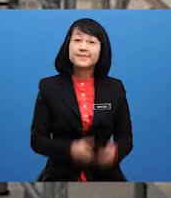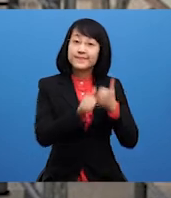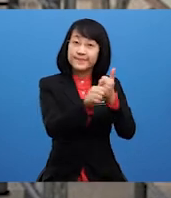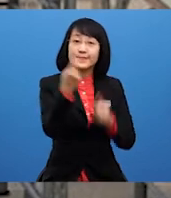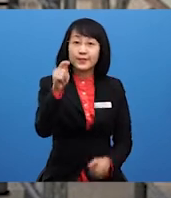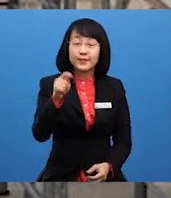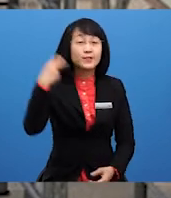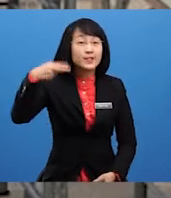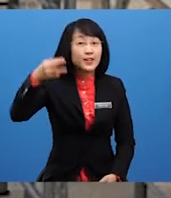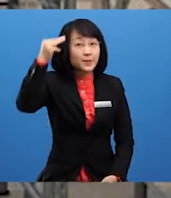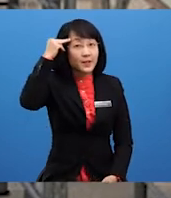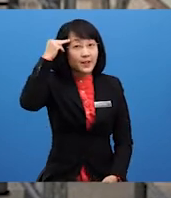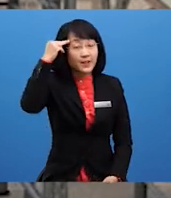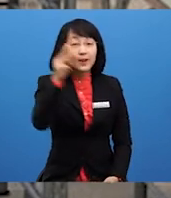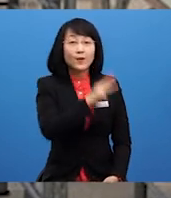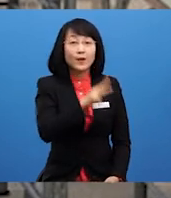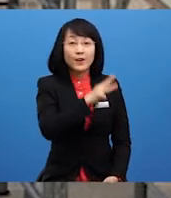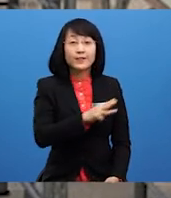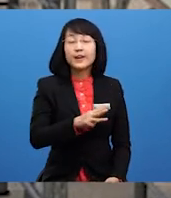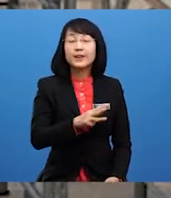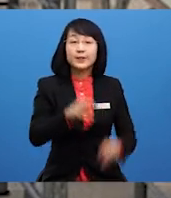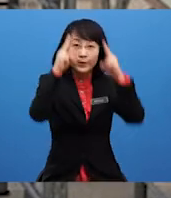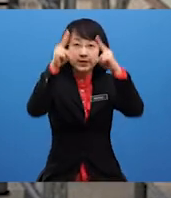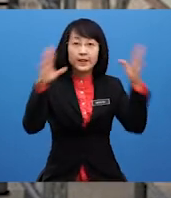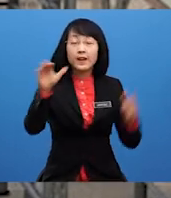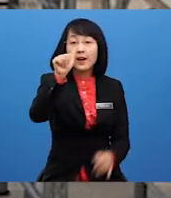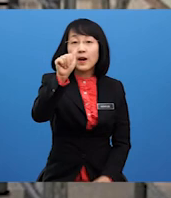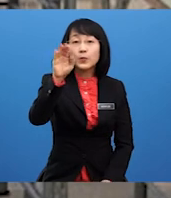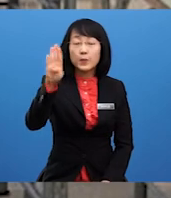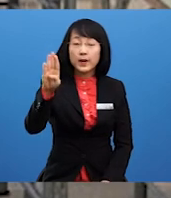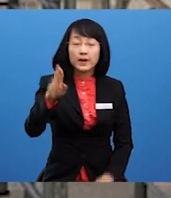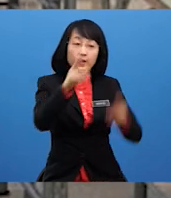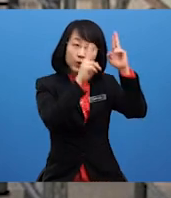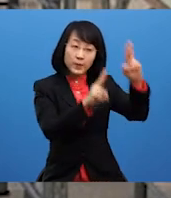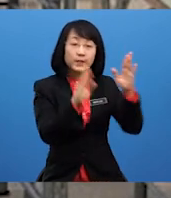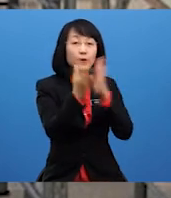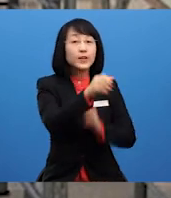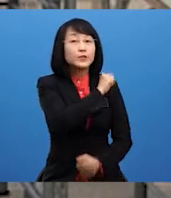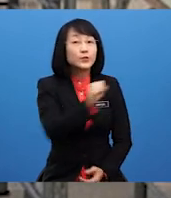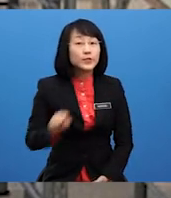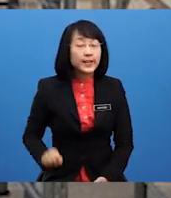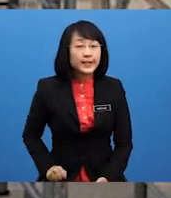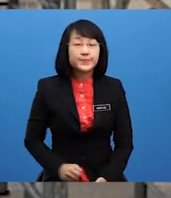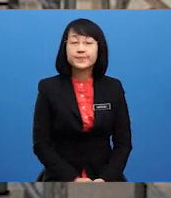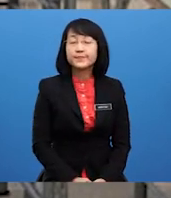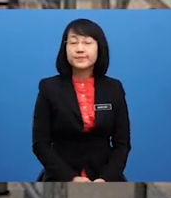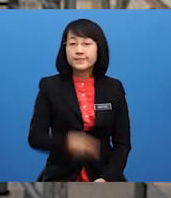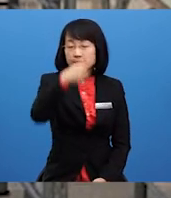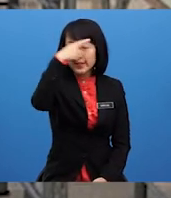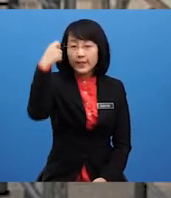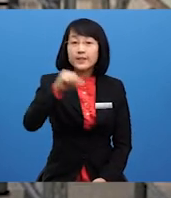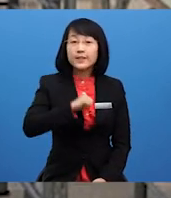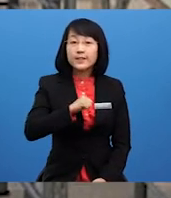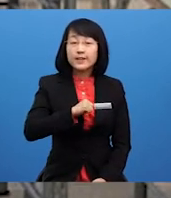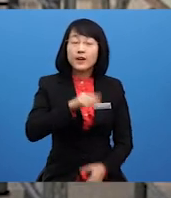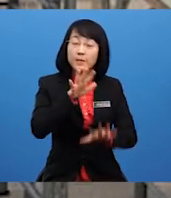pelajarannya, pendapat beliau didengar dan diterima oleh ayahnya. Lebih Ma'ruf pula sangat dihormati